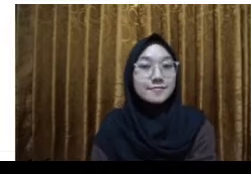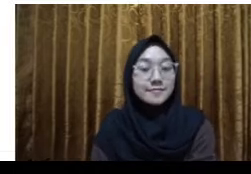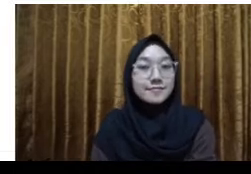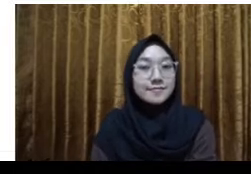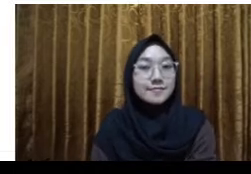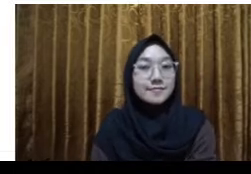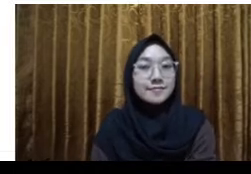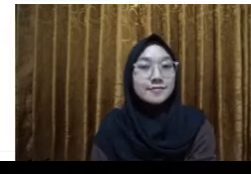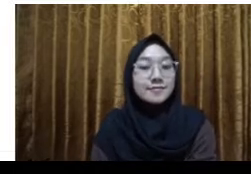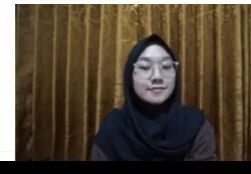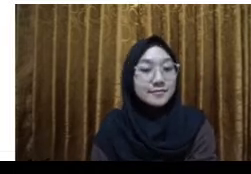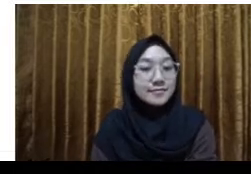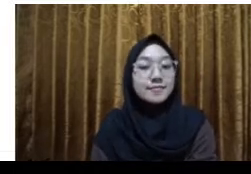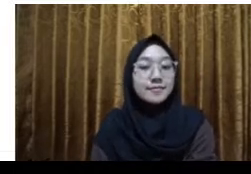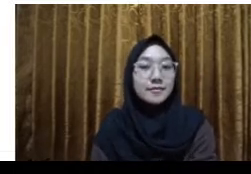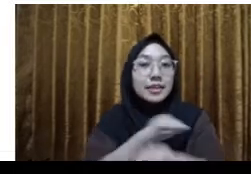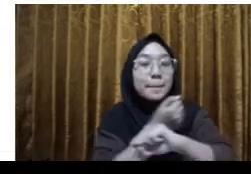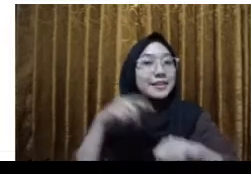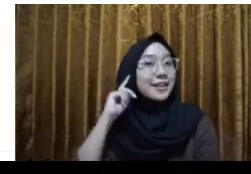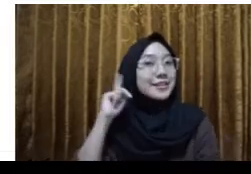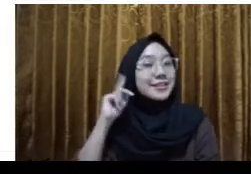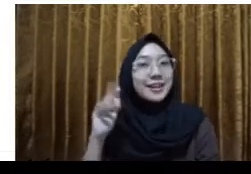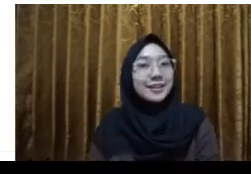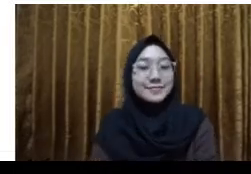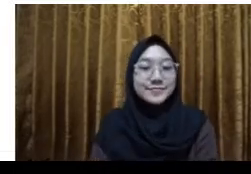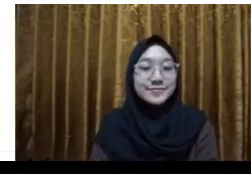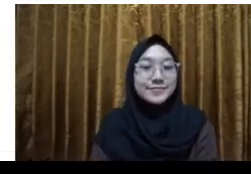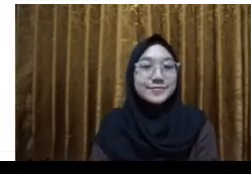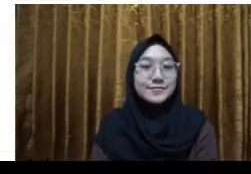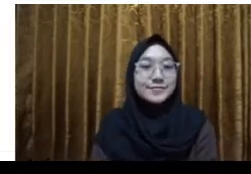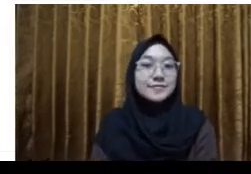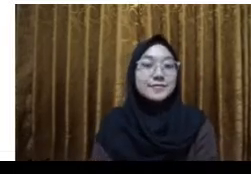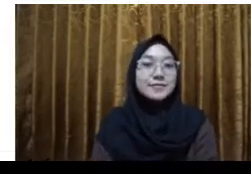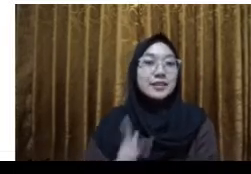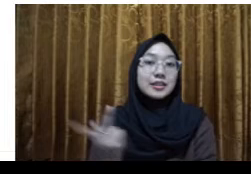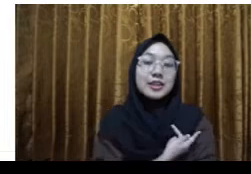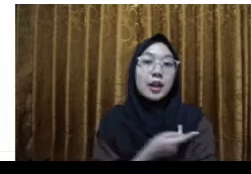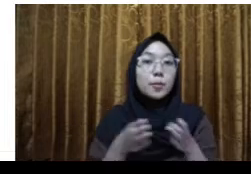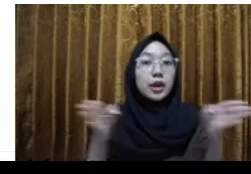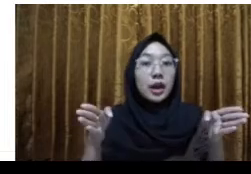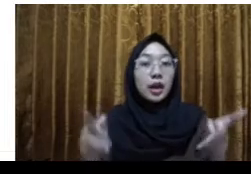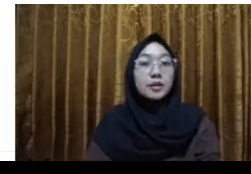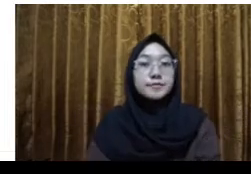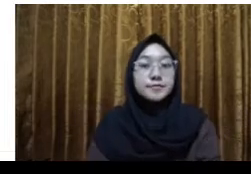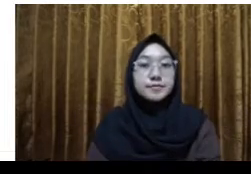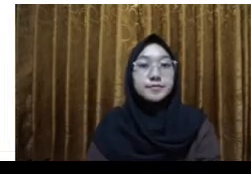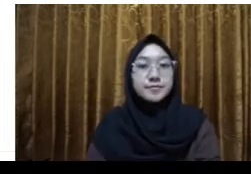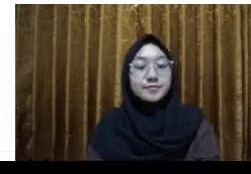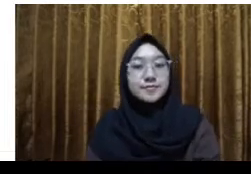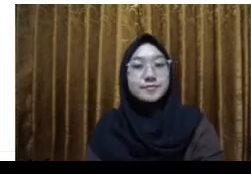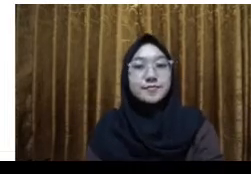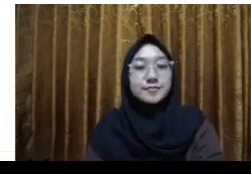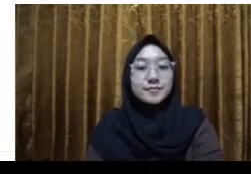kita buka local disk C, atau kalau yang pakai SSD biasanya ada Windows SSD-C